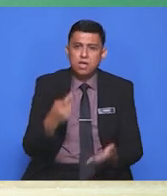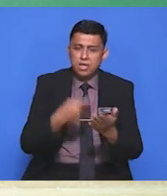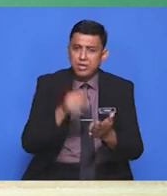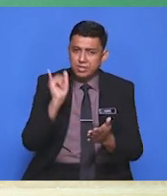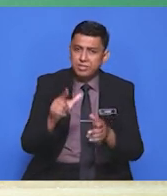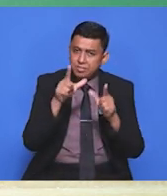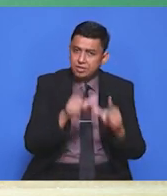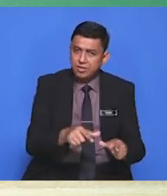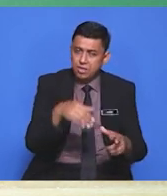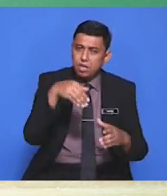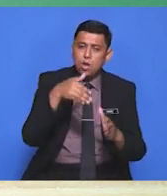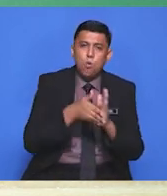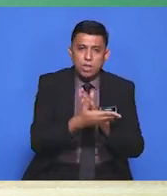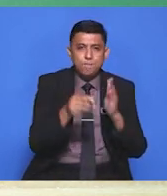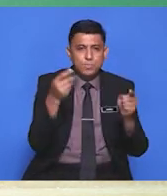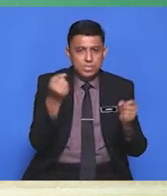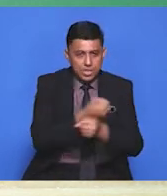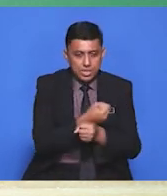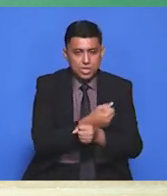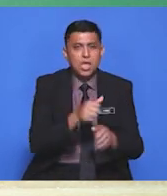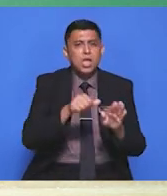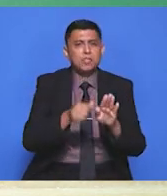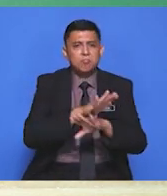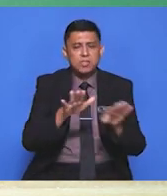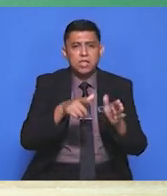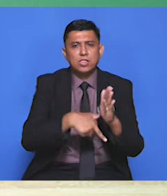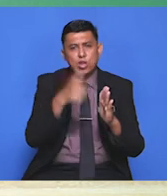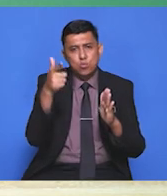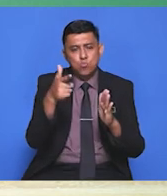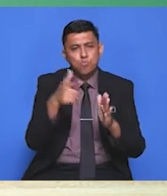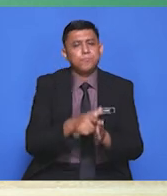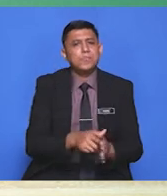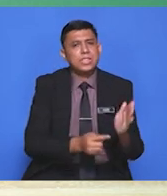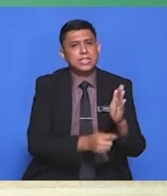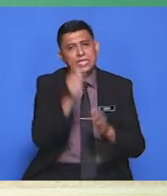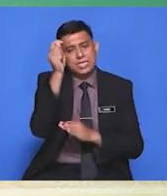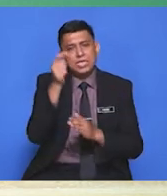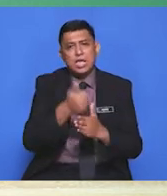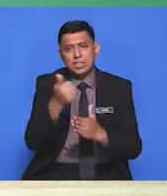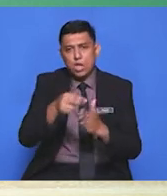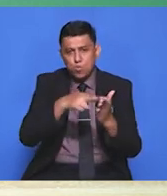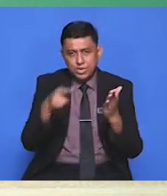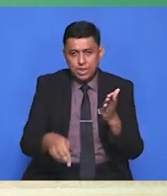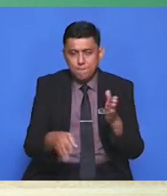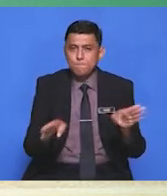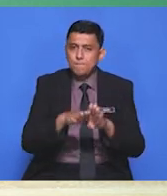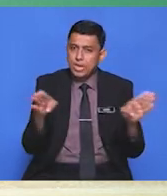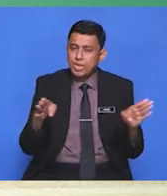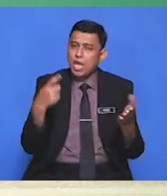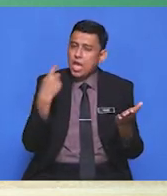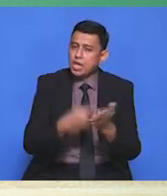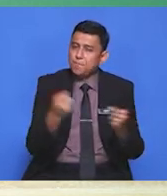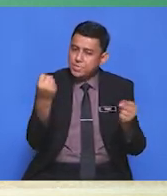yang diletakkan oleh pesaing agar tidak terlalu tinggi atau rendah